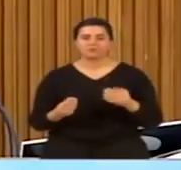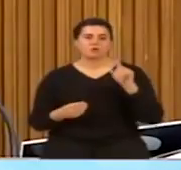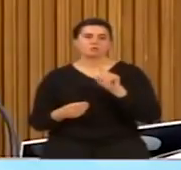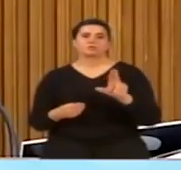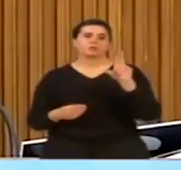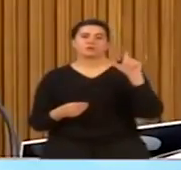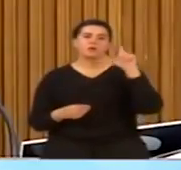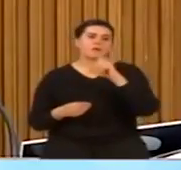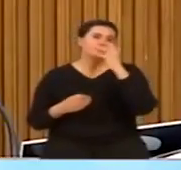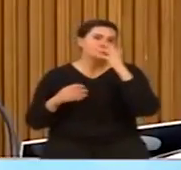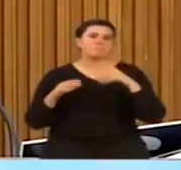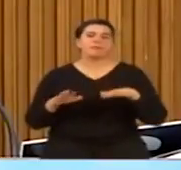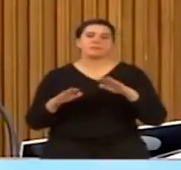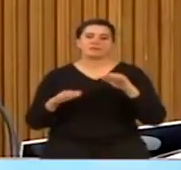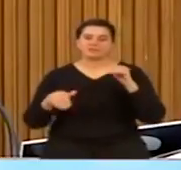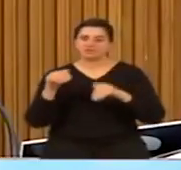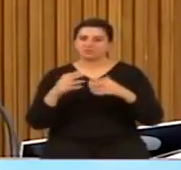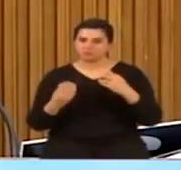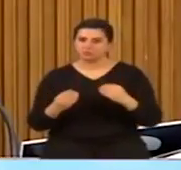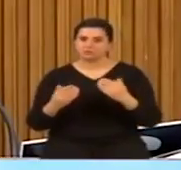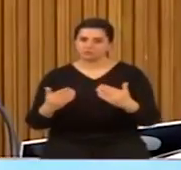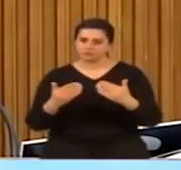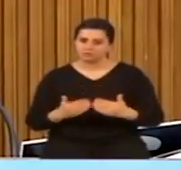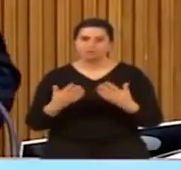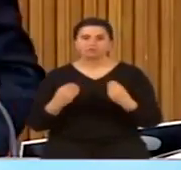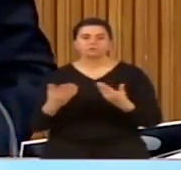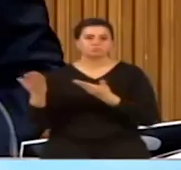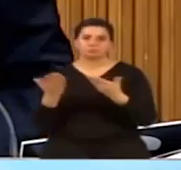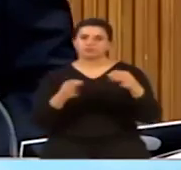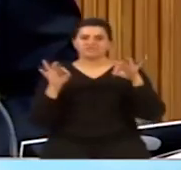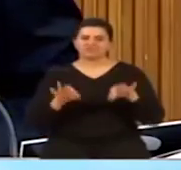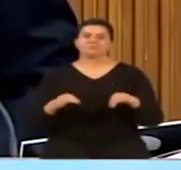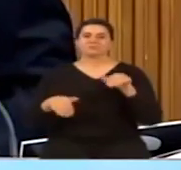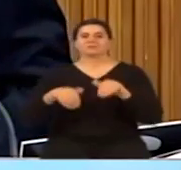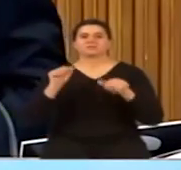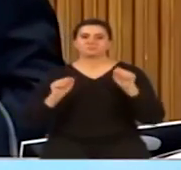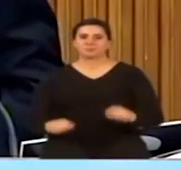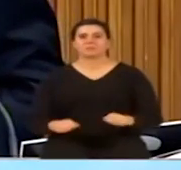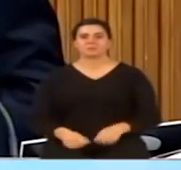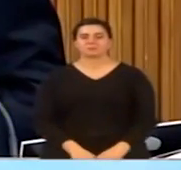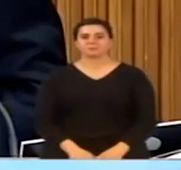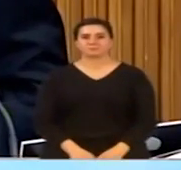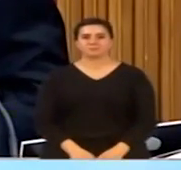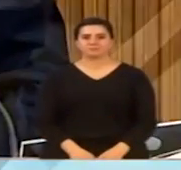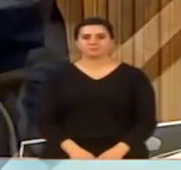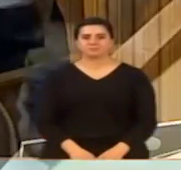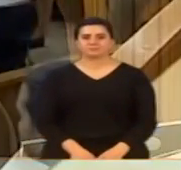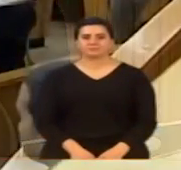17 ay beklemeyelim yerel seçimler için. 17 ay beklemeyelim. Buyurun gelin seçimleri erken yapalım.